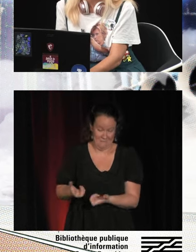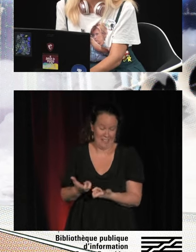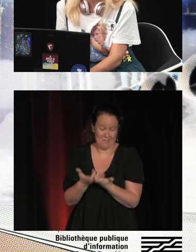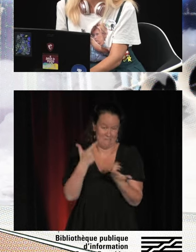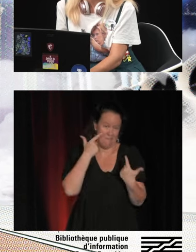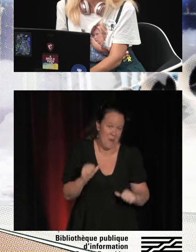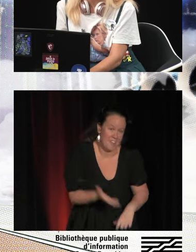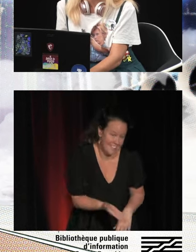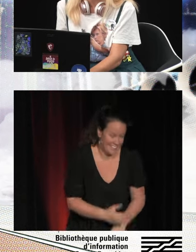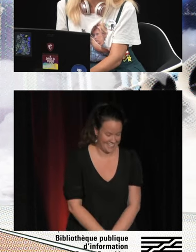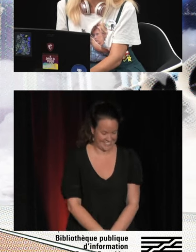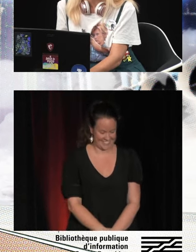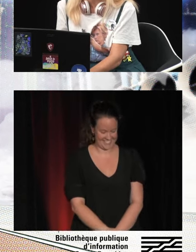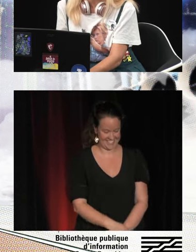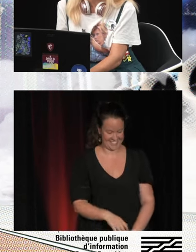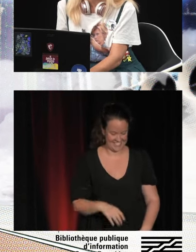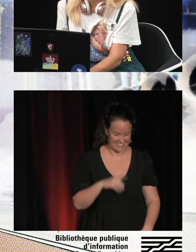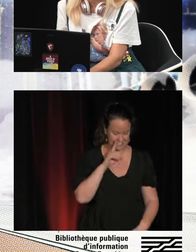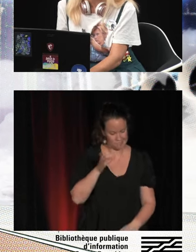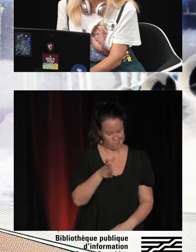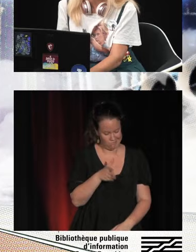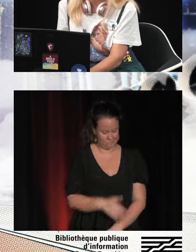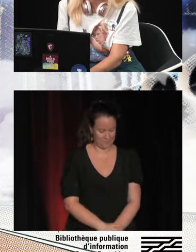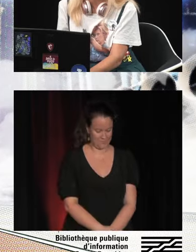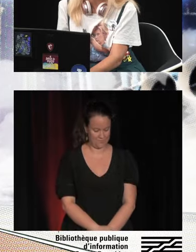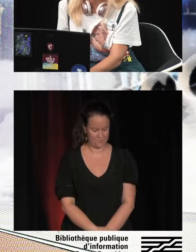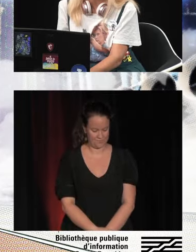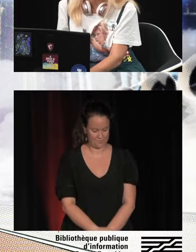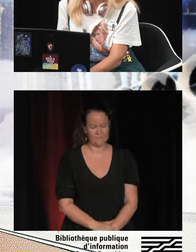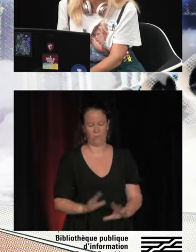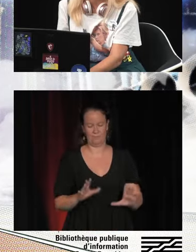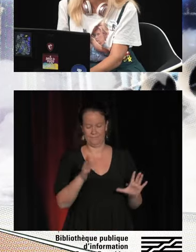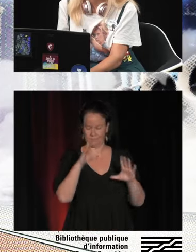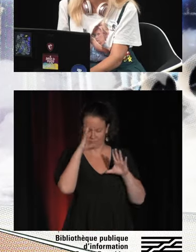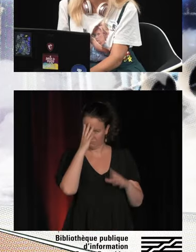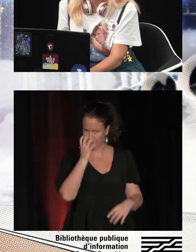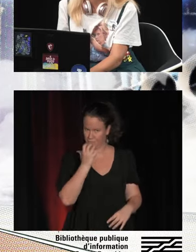Alors, la dame en vélo, à vélo, tu t'en vas, merci. Bon, et après, on va arrêter les bêtises.